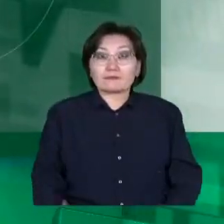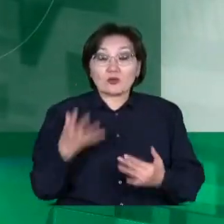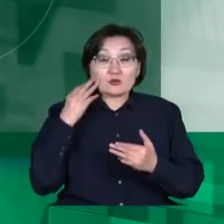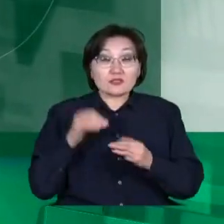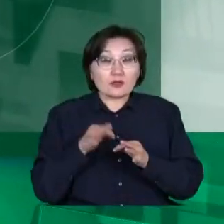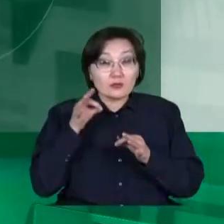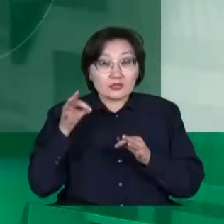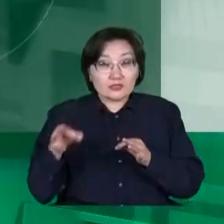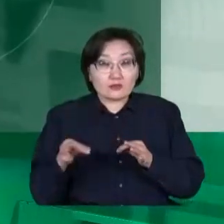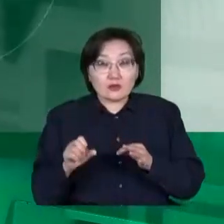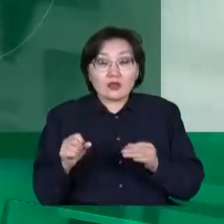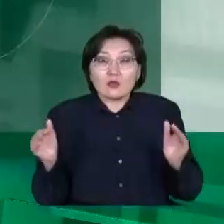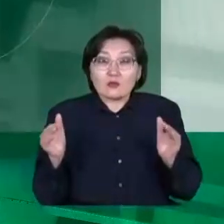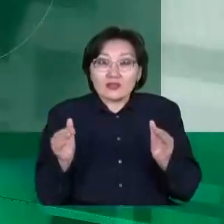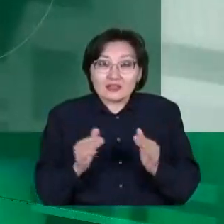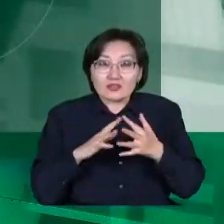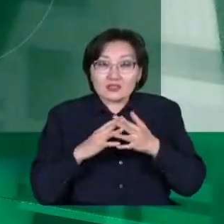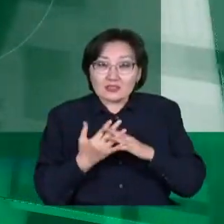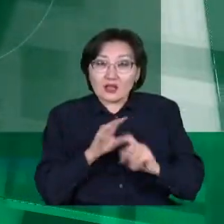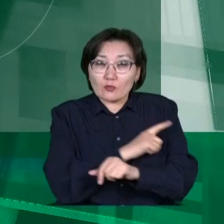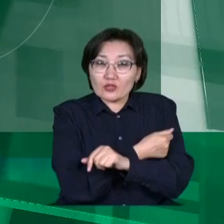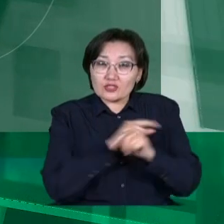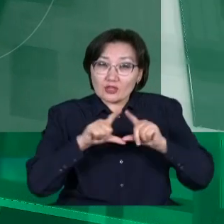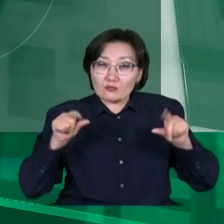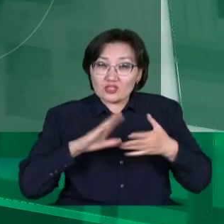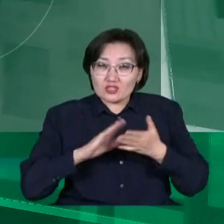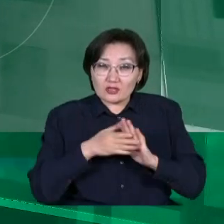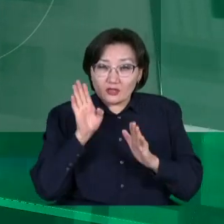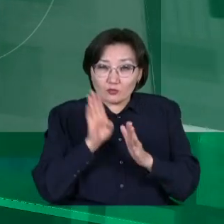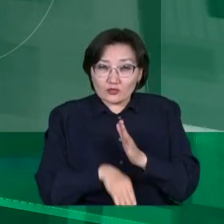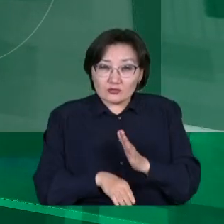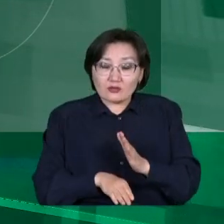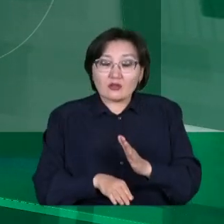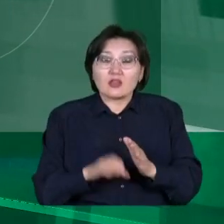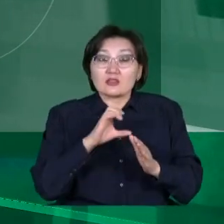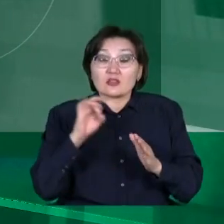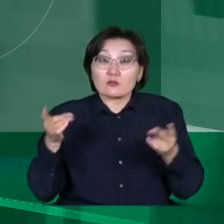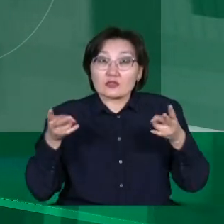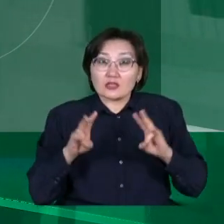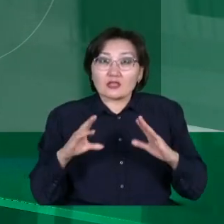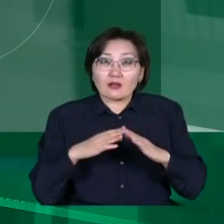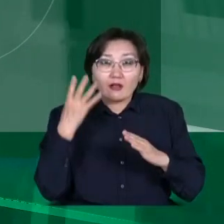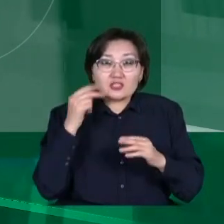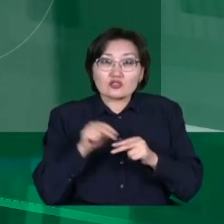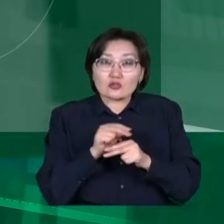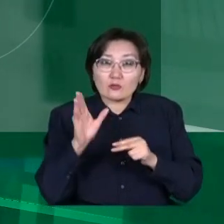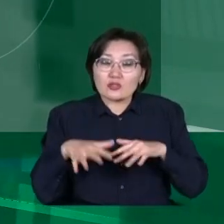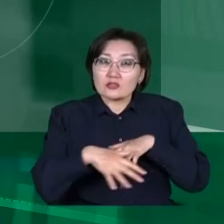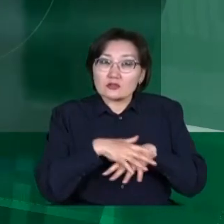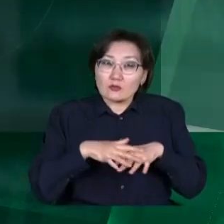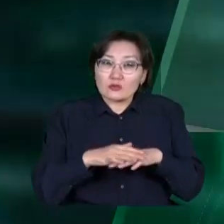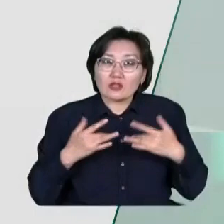Алматы облысындағы Аядай ауыл амбулаториясының халі мүшкіл. Кеңес дәуірінен қалған нысан қашан жөнделеді? Жұрт талабы